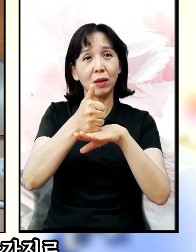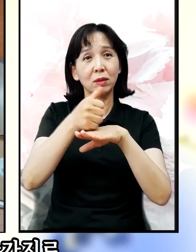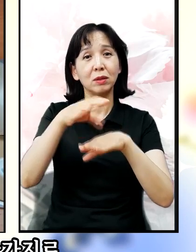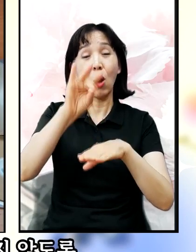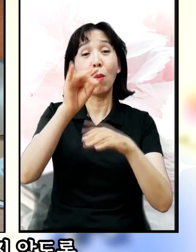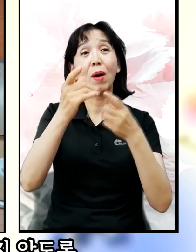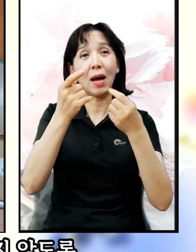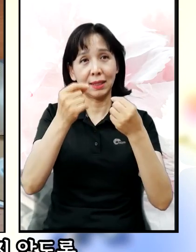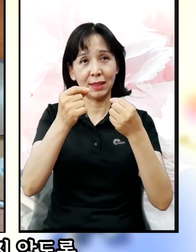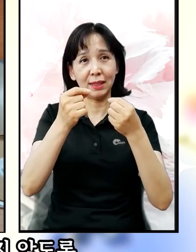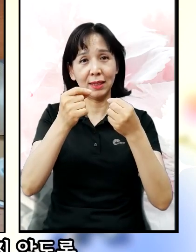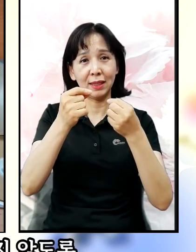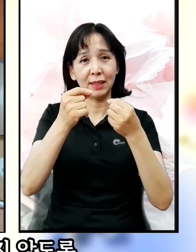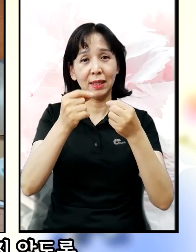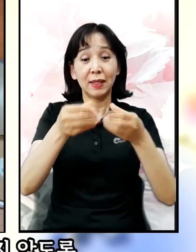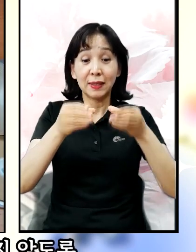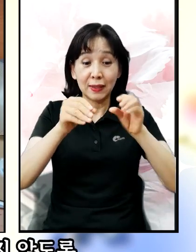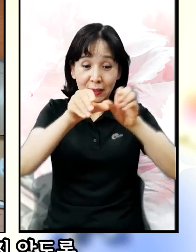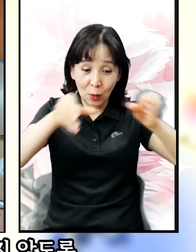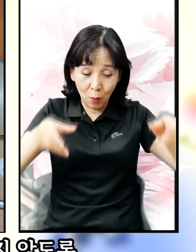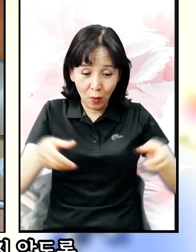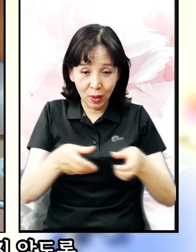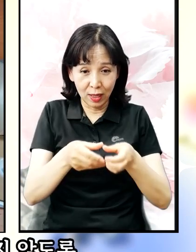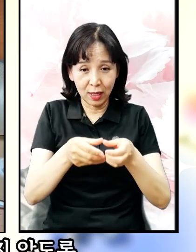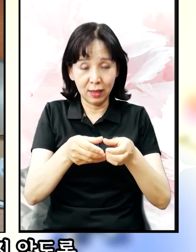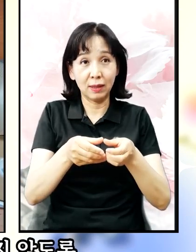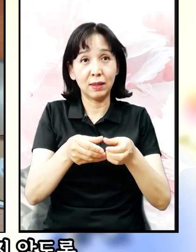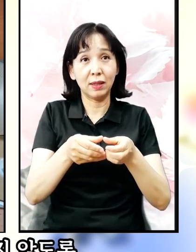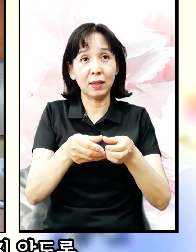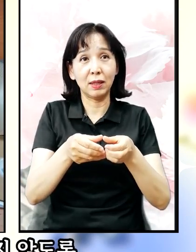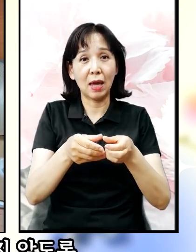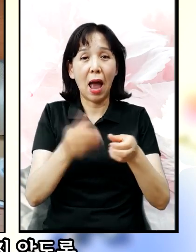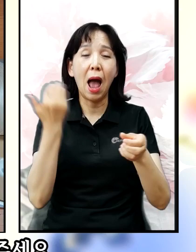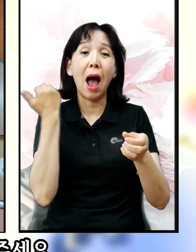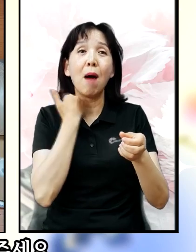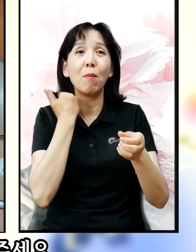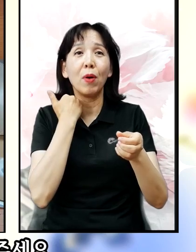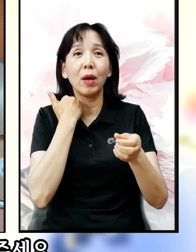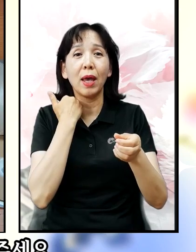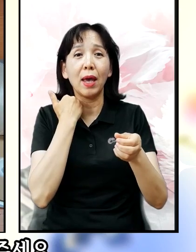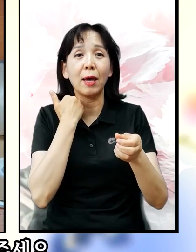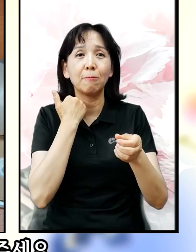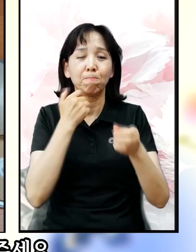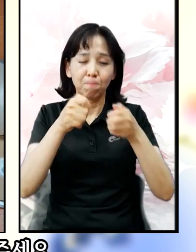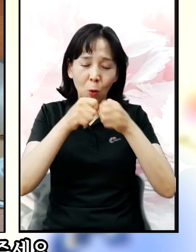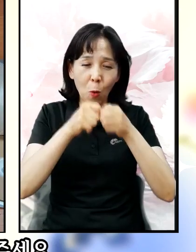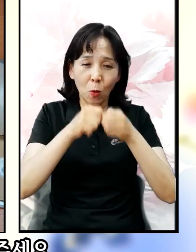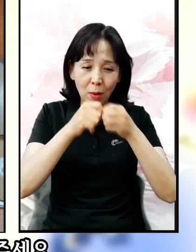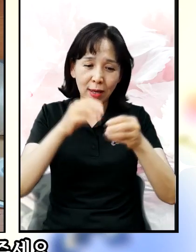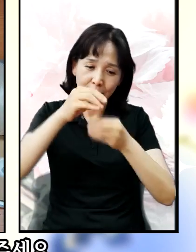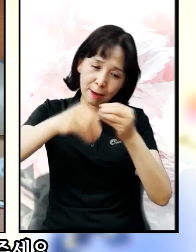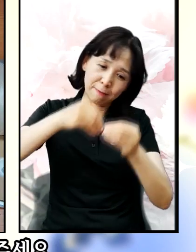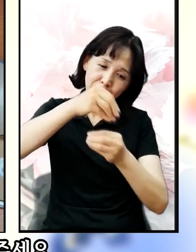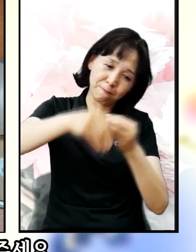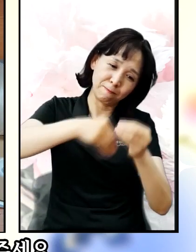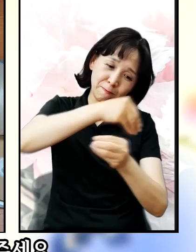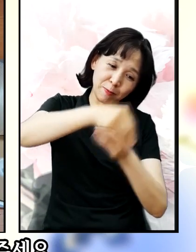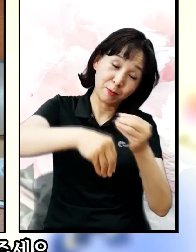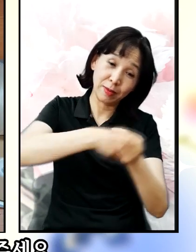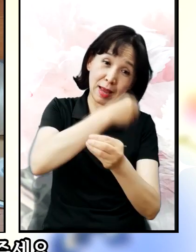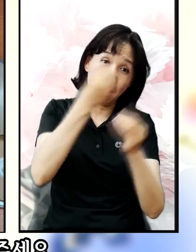끝부분에서는 마찬가지로 계속 이 스티로폼 부분이 보이지 않도록 마지막까지 꼼꼼하게